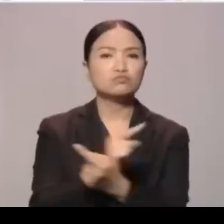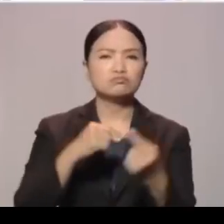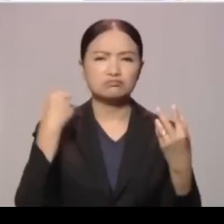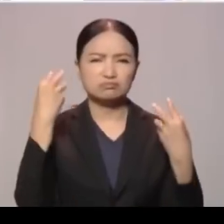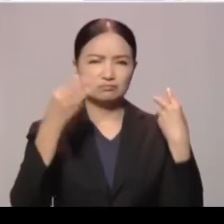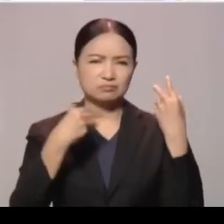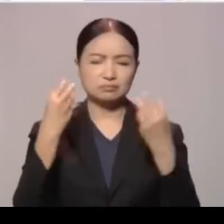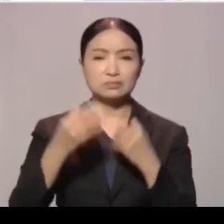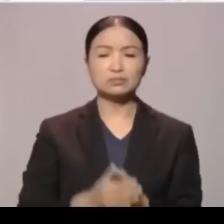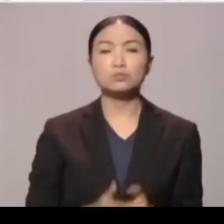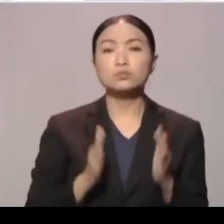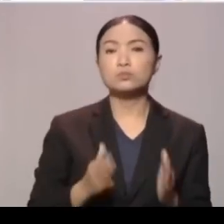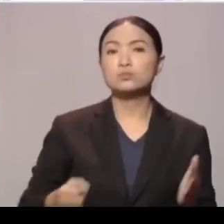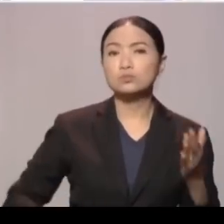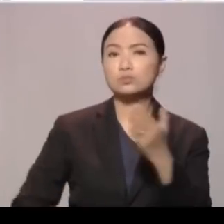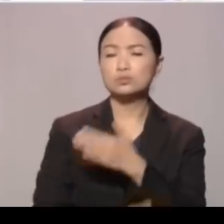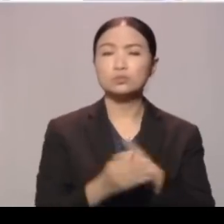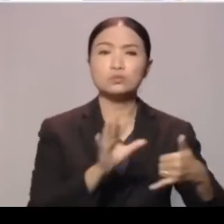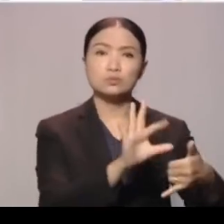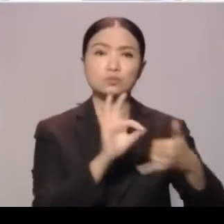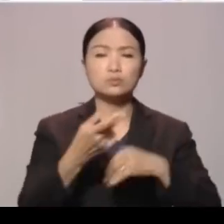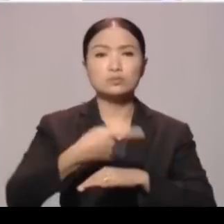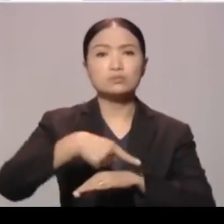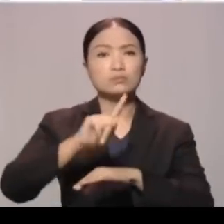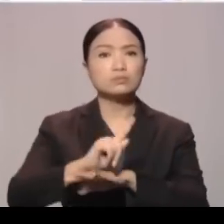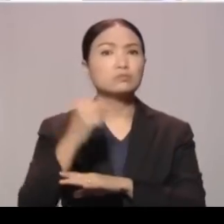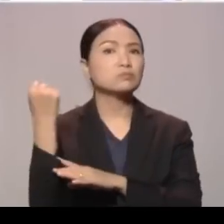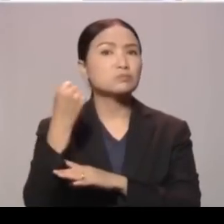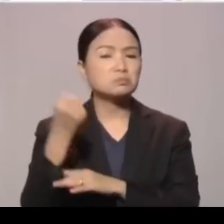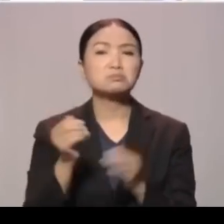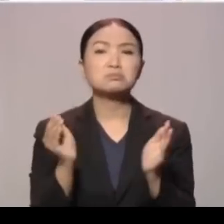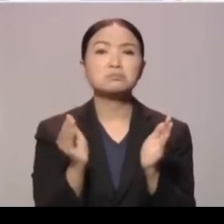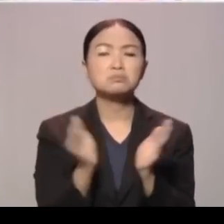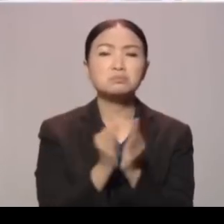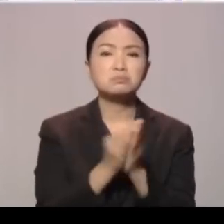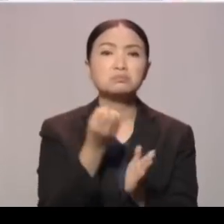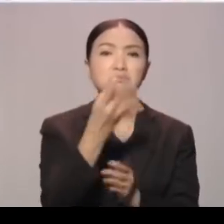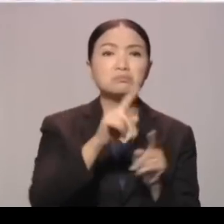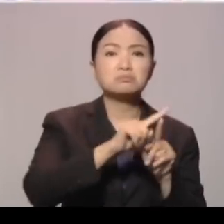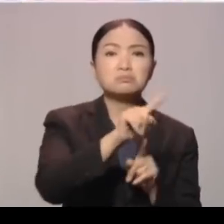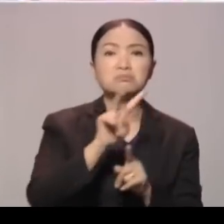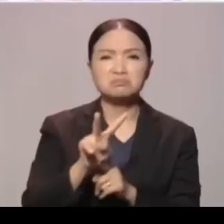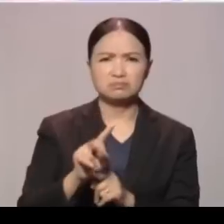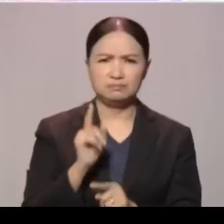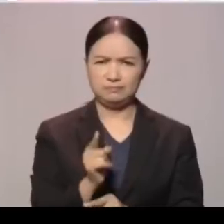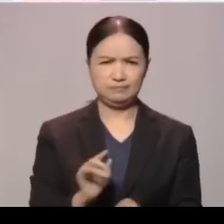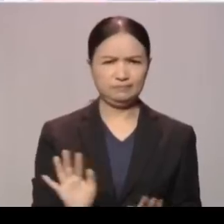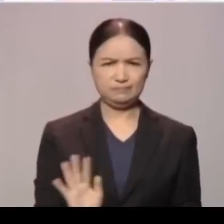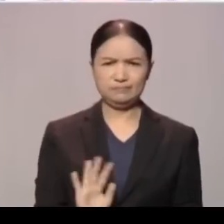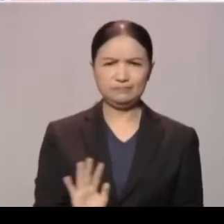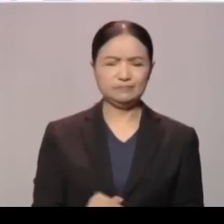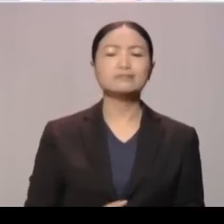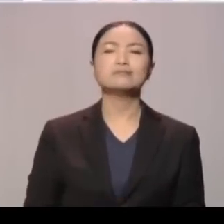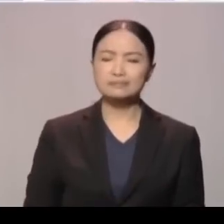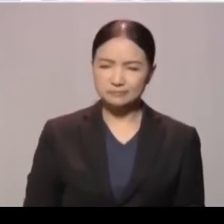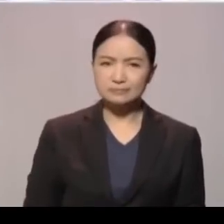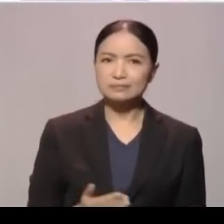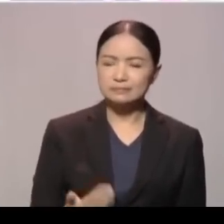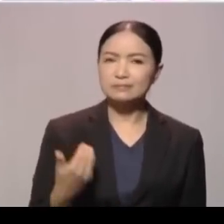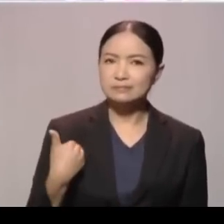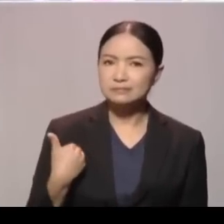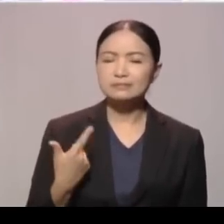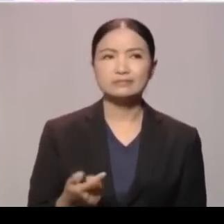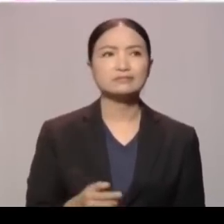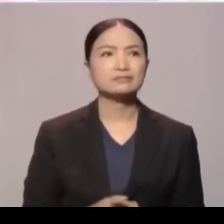าคนที่มีโอกาสเลือกประธานสภาคือนะครับพรรคอันดับหนึ่งอันดับสองถูกไหมฮะแล้วที่หนักกว่าก็คือยังไป